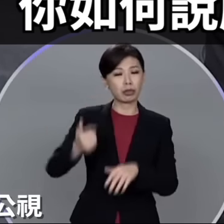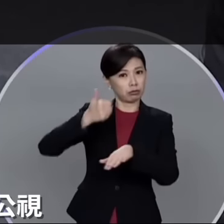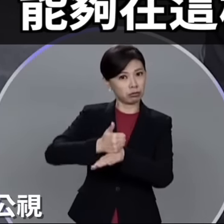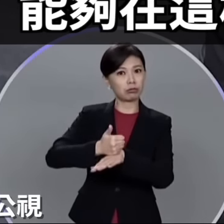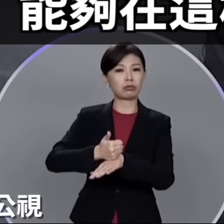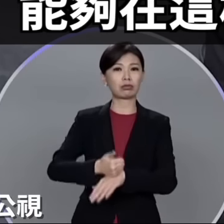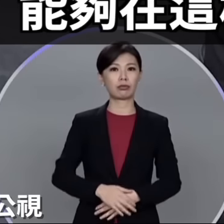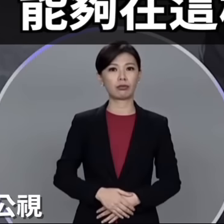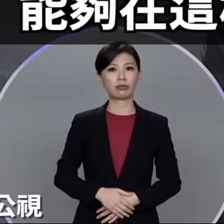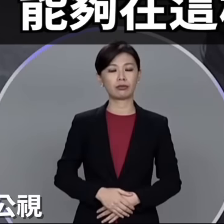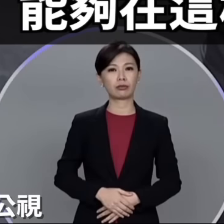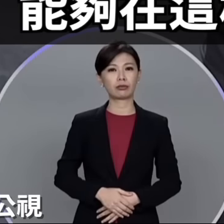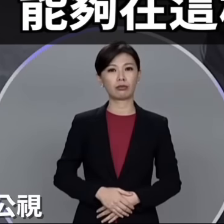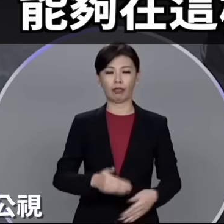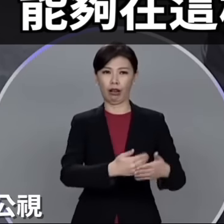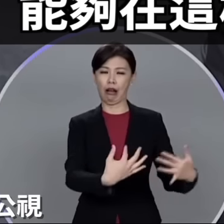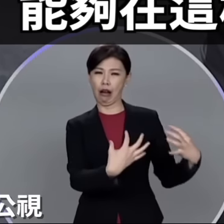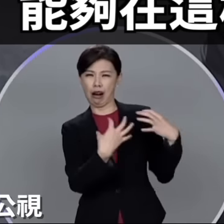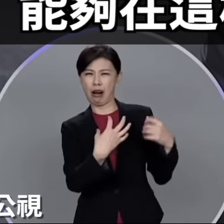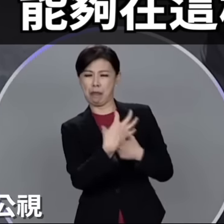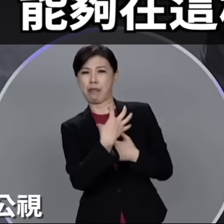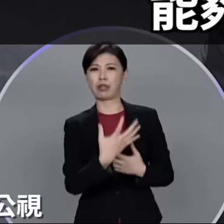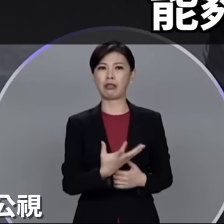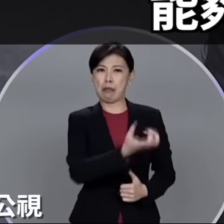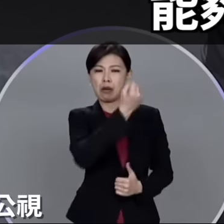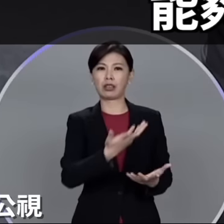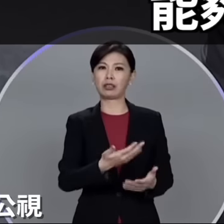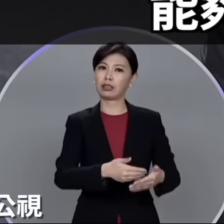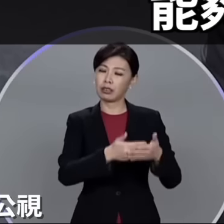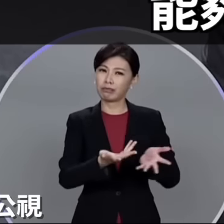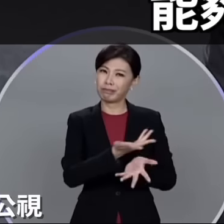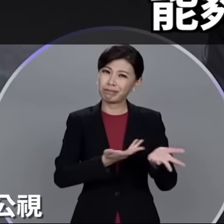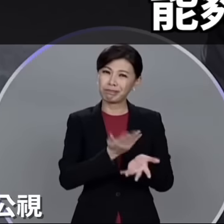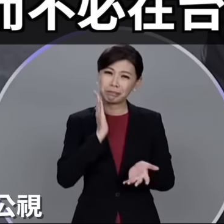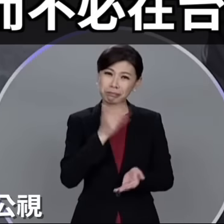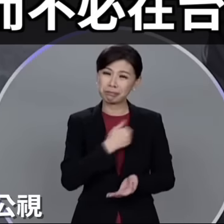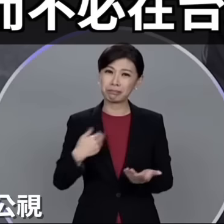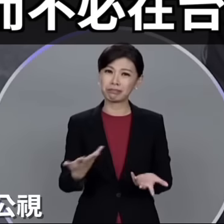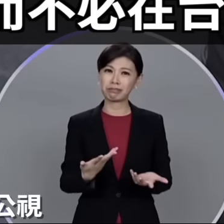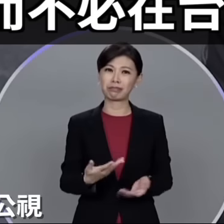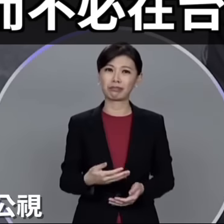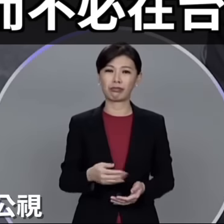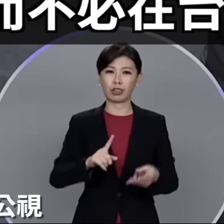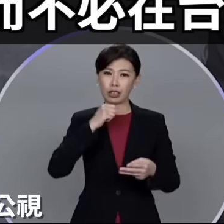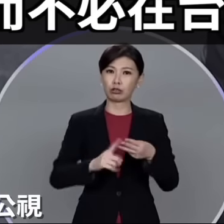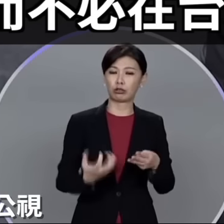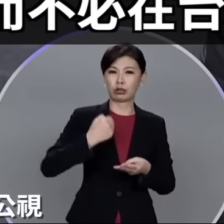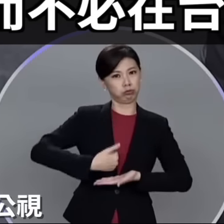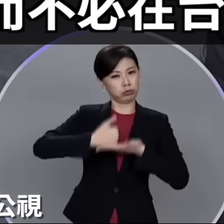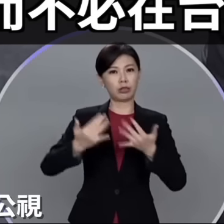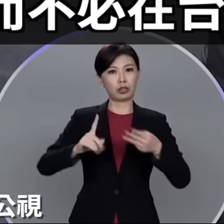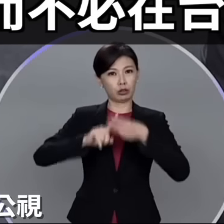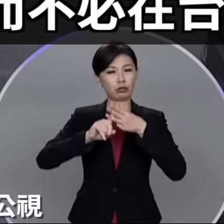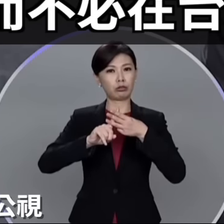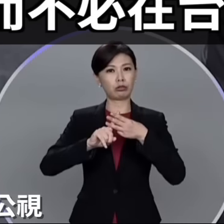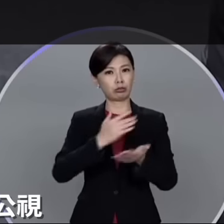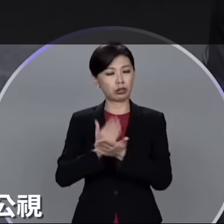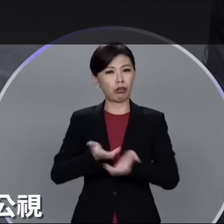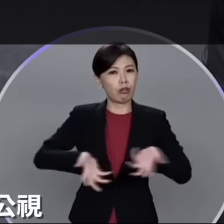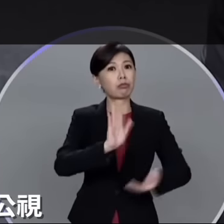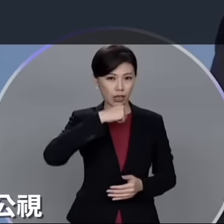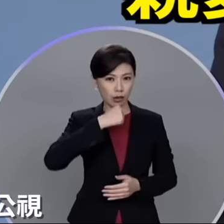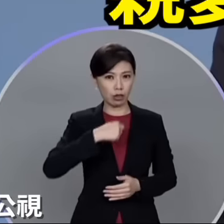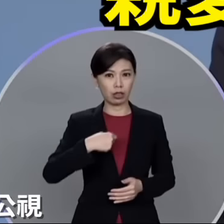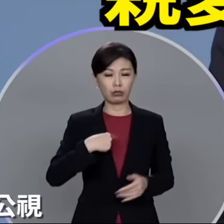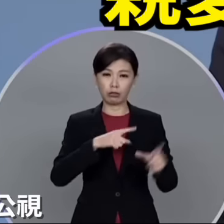成为台湾的总统，能够在这样的情况下面对这样的一个政权，能够跟对岸建立一个良好的关系，而不必在台湾的主权、尊严、民主以及自由的方面做出